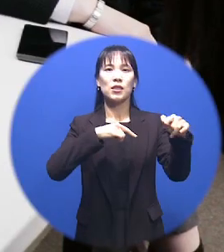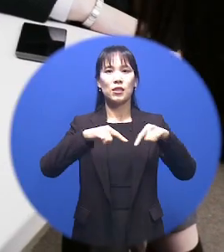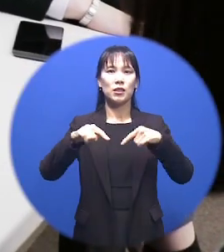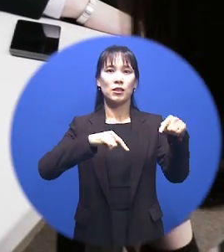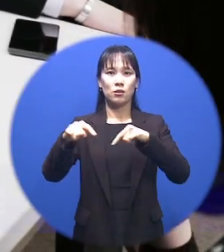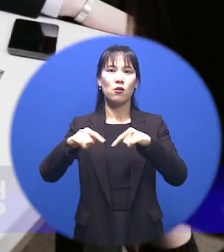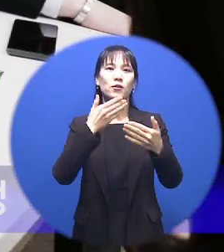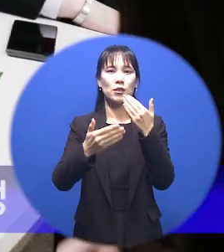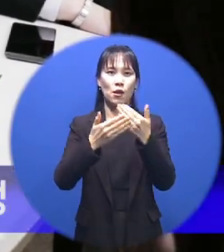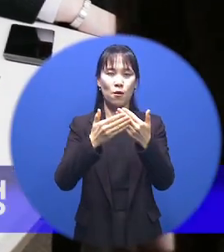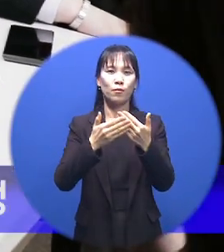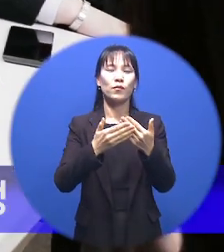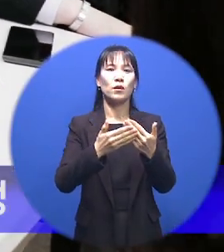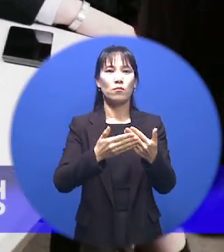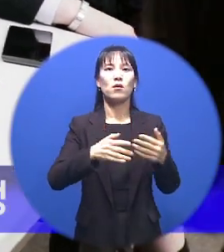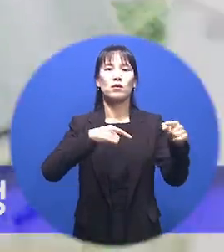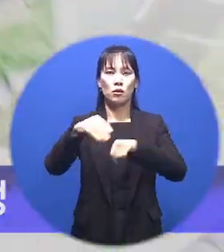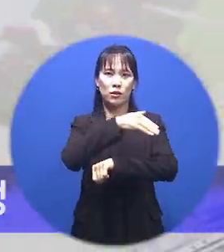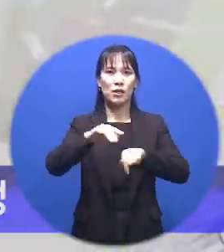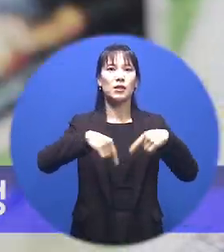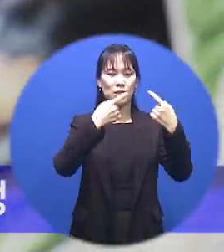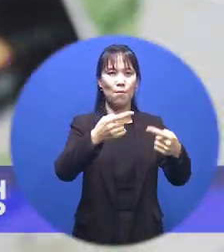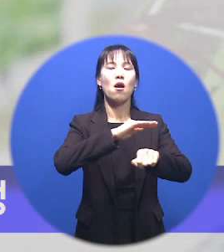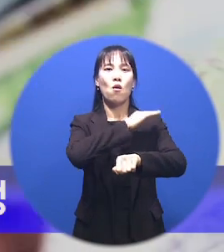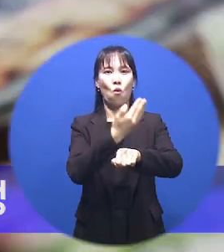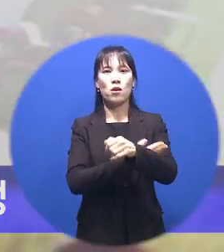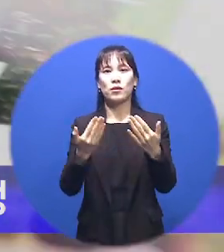2월까지 의정 체험을 비롯해 청소년 정책